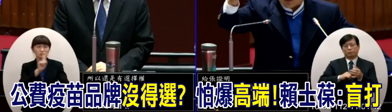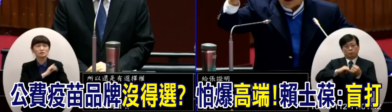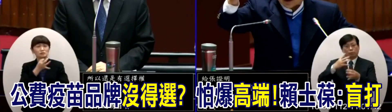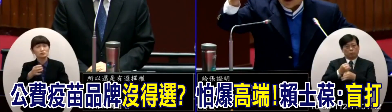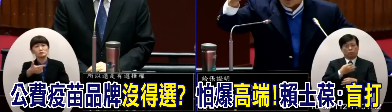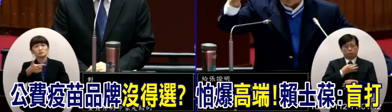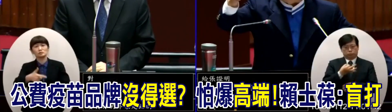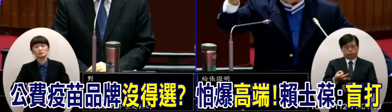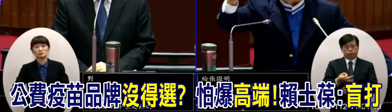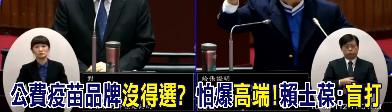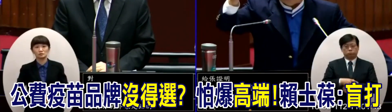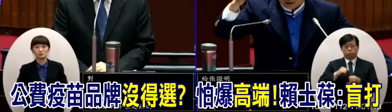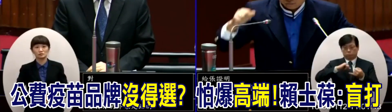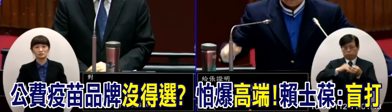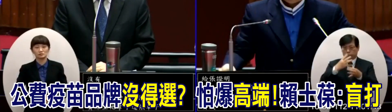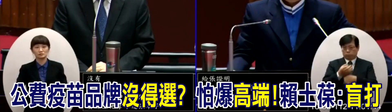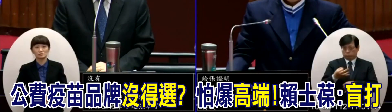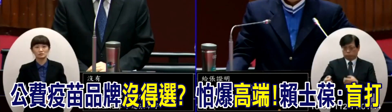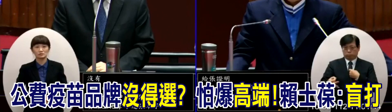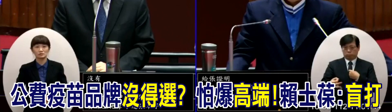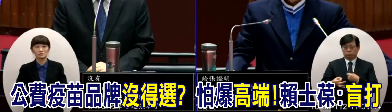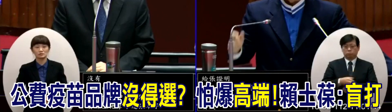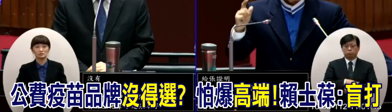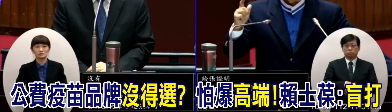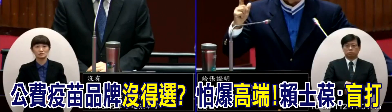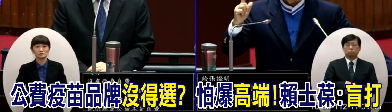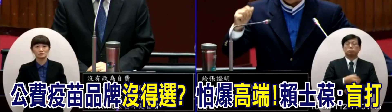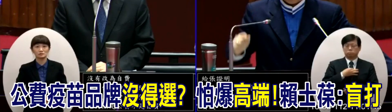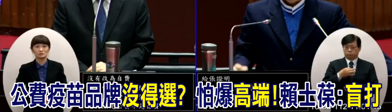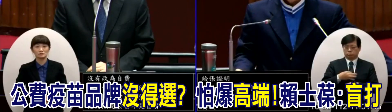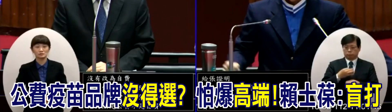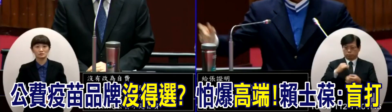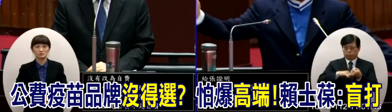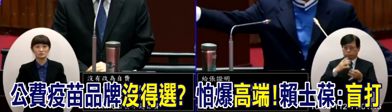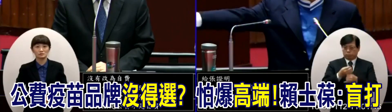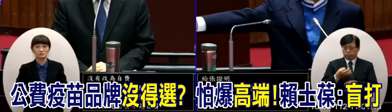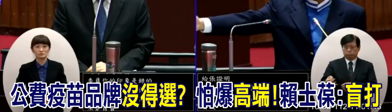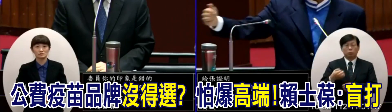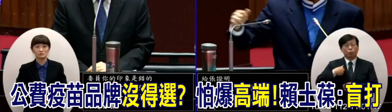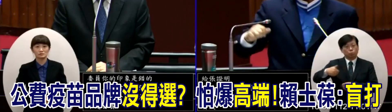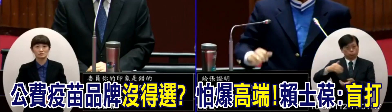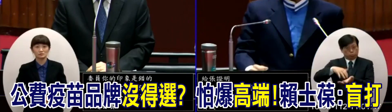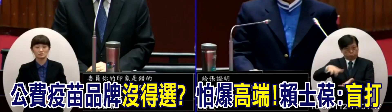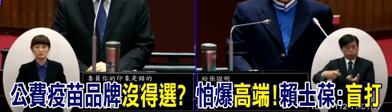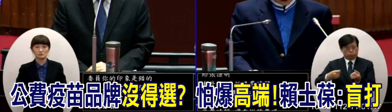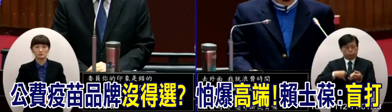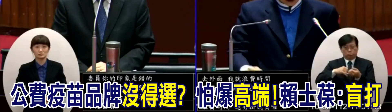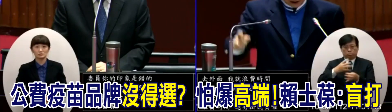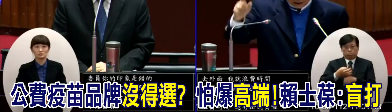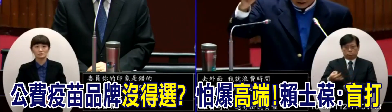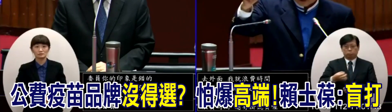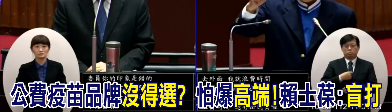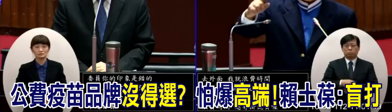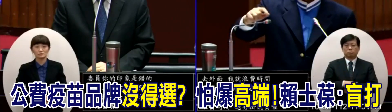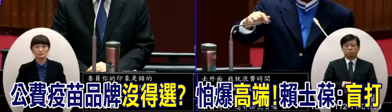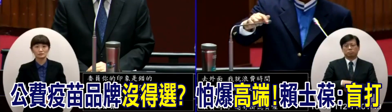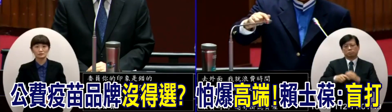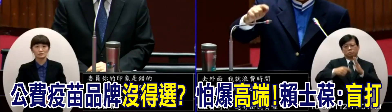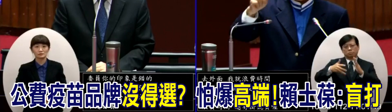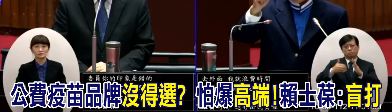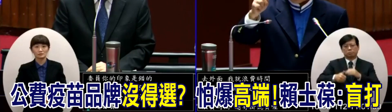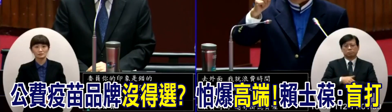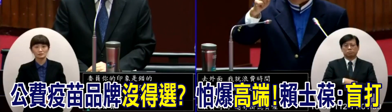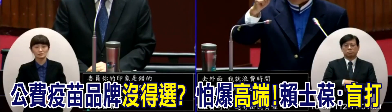哦，挂号费，要挂号费。我到诊所去打挂号费啊！啊，这个院